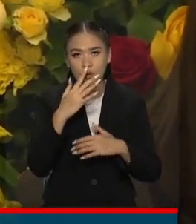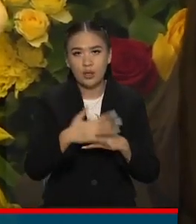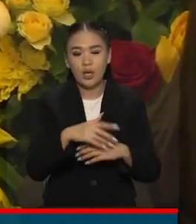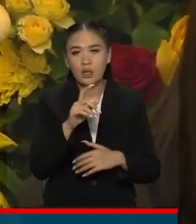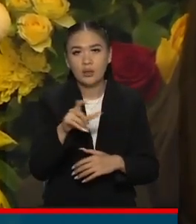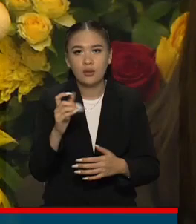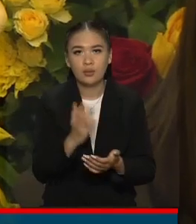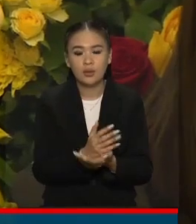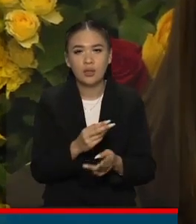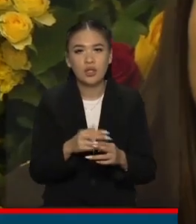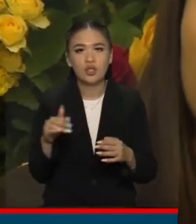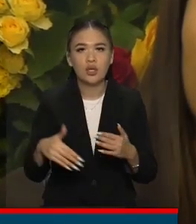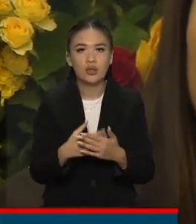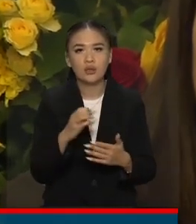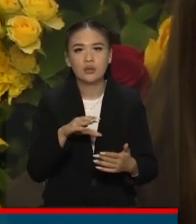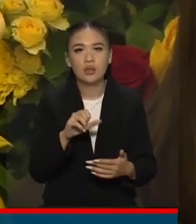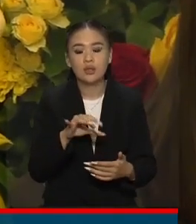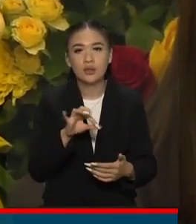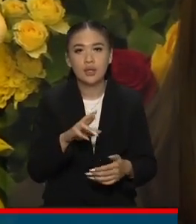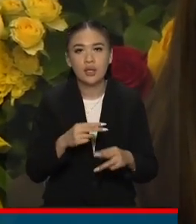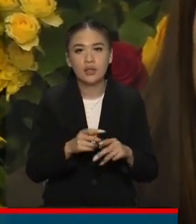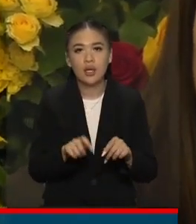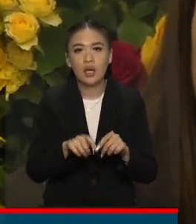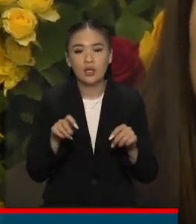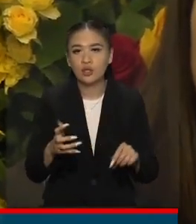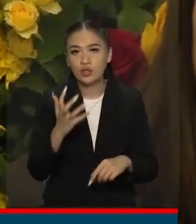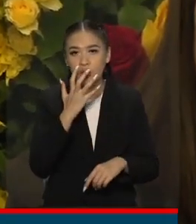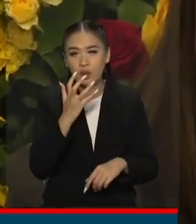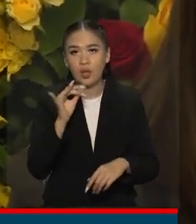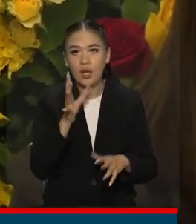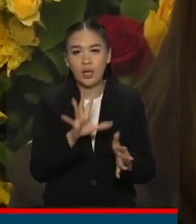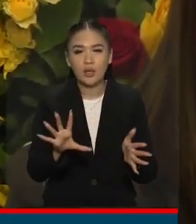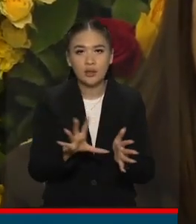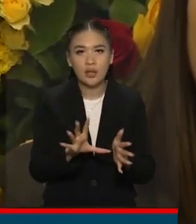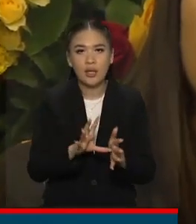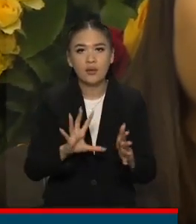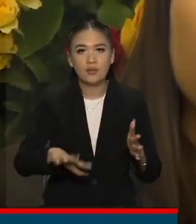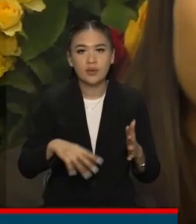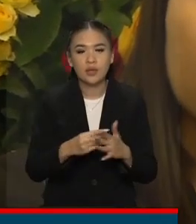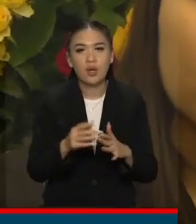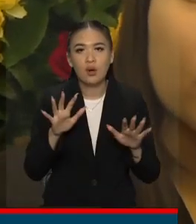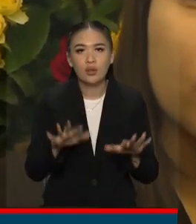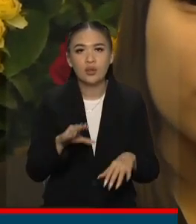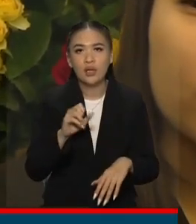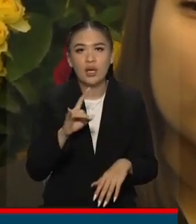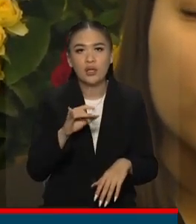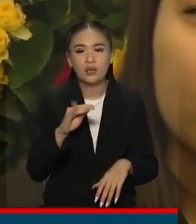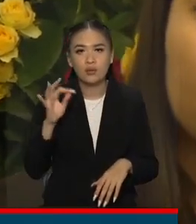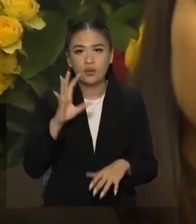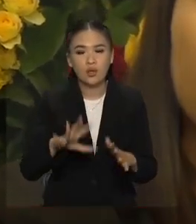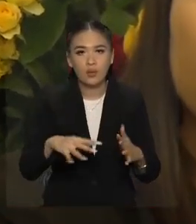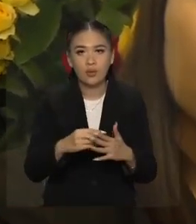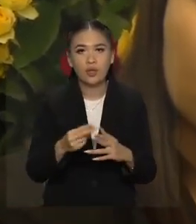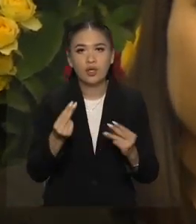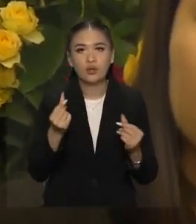Былайша айтсақ, жаңа станцияда ғып шығарамыз. Басқа жылу және электр желілеріне де инвестиция орнына тариф бағдарламасы аясында